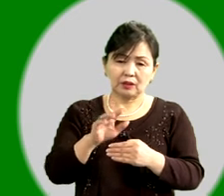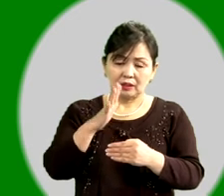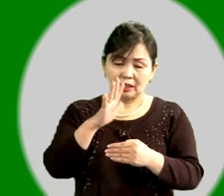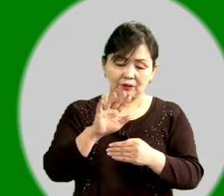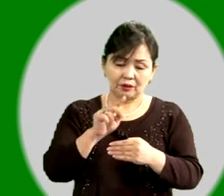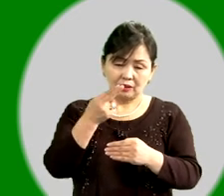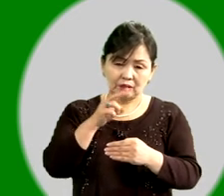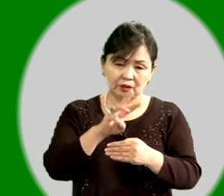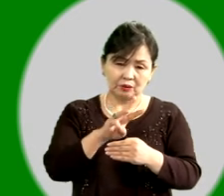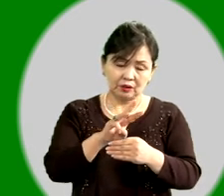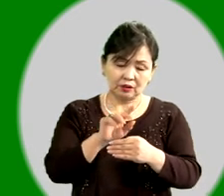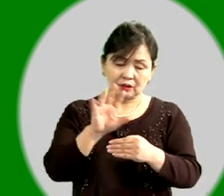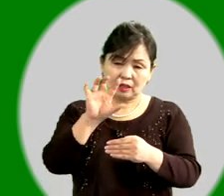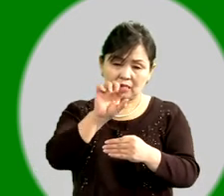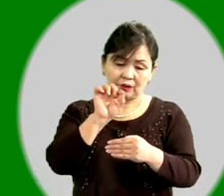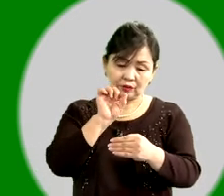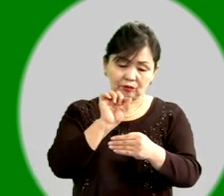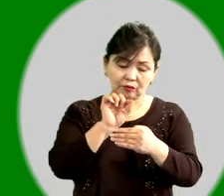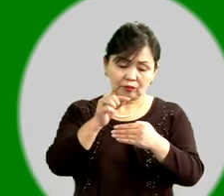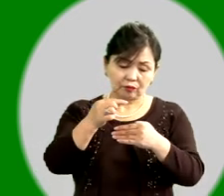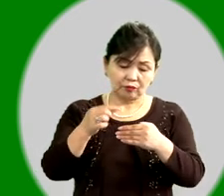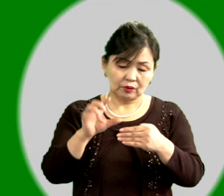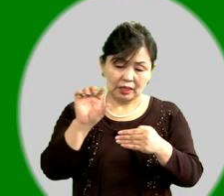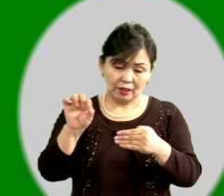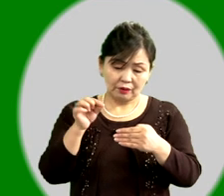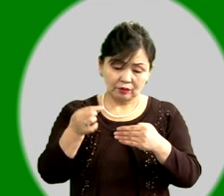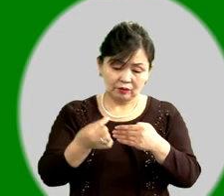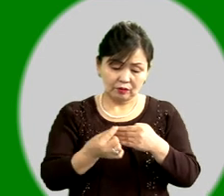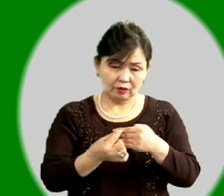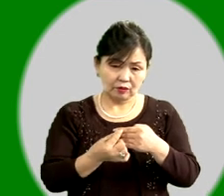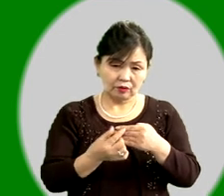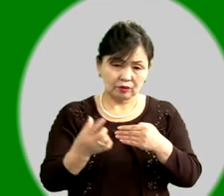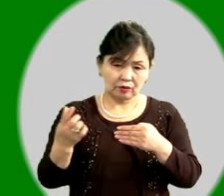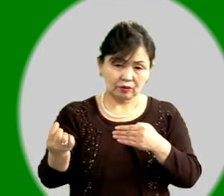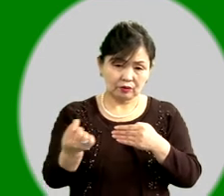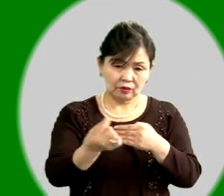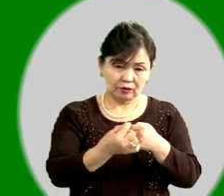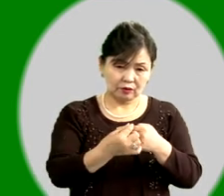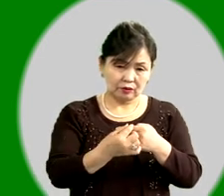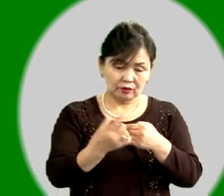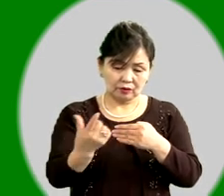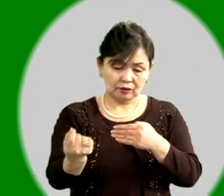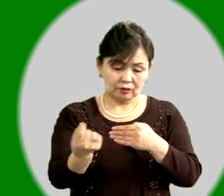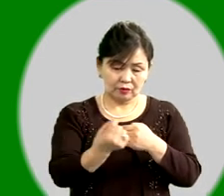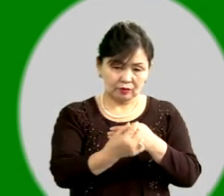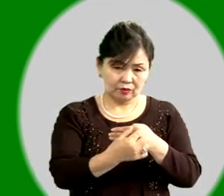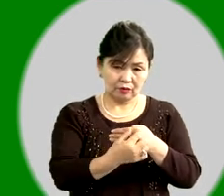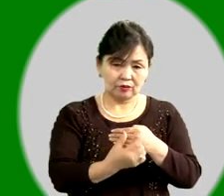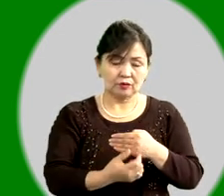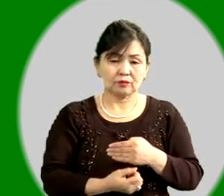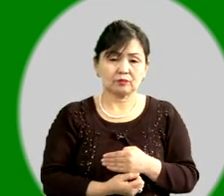дагуу хичнээн 1 дециметр квадратыг өрж болж байна. Бүгдээр ажиглая. 1,